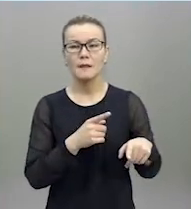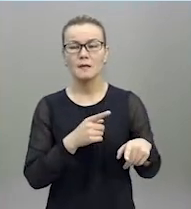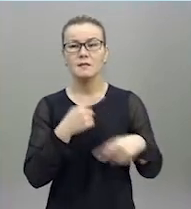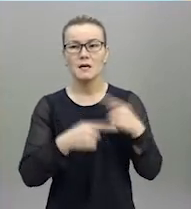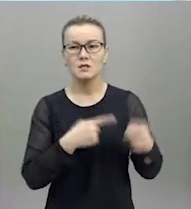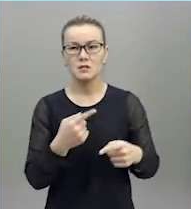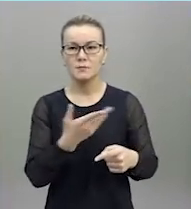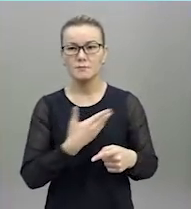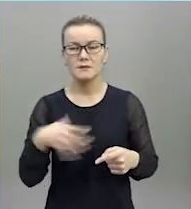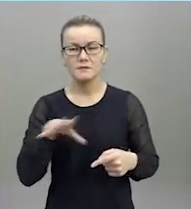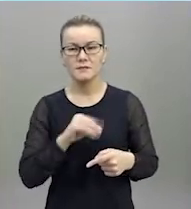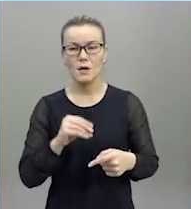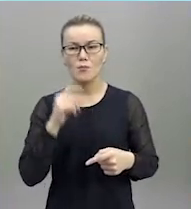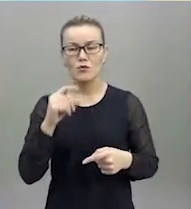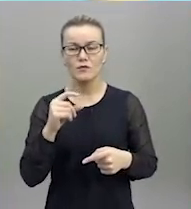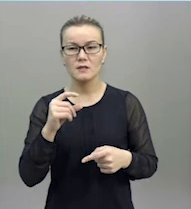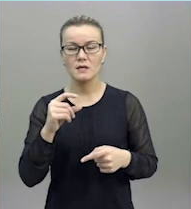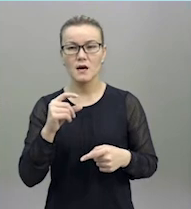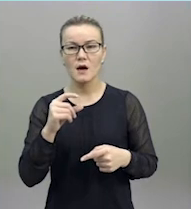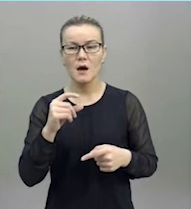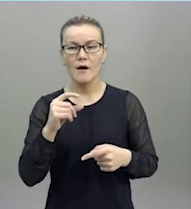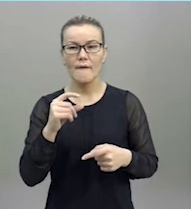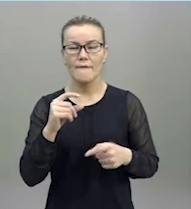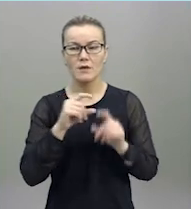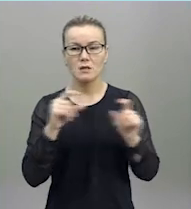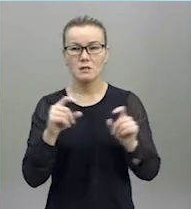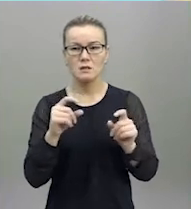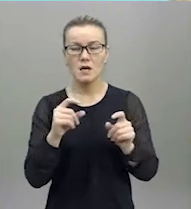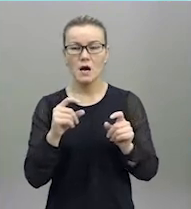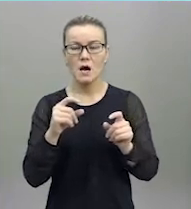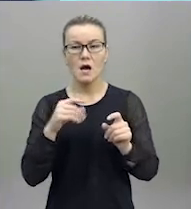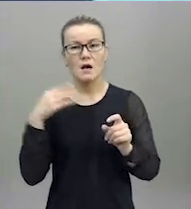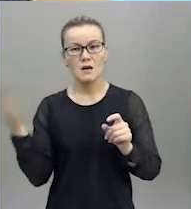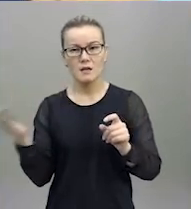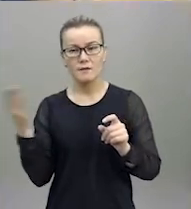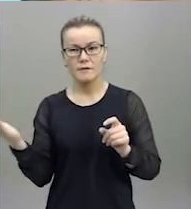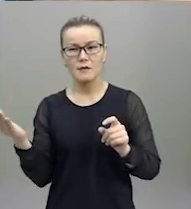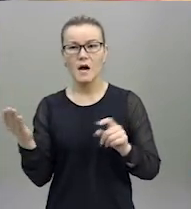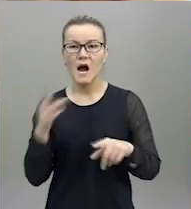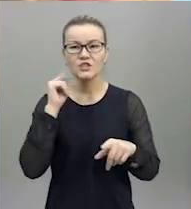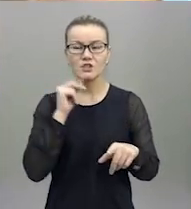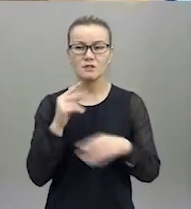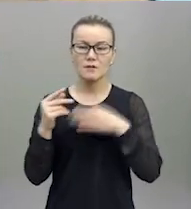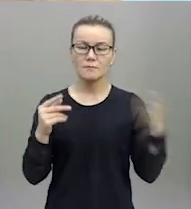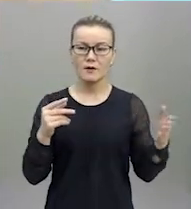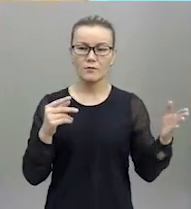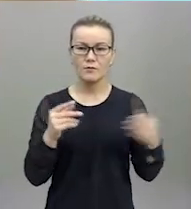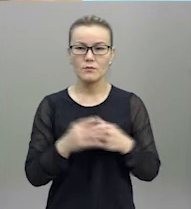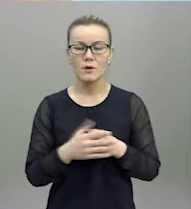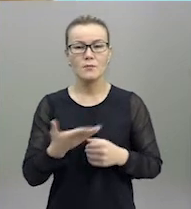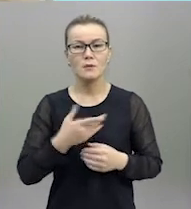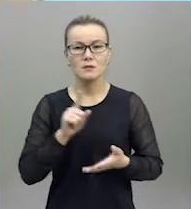все буквенные выражения оставляем в левой части уравнения все числа переносим в правую часть но вы должны